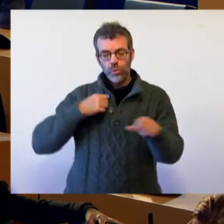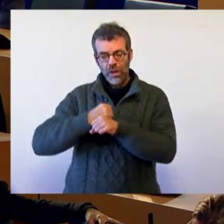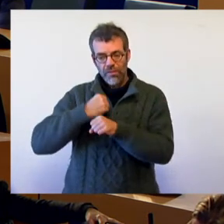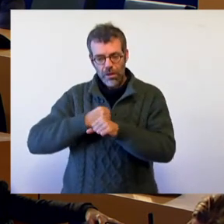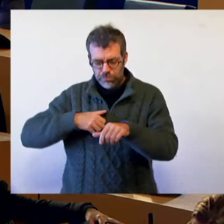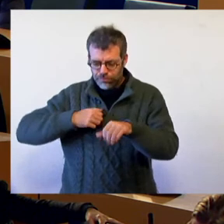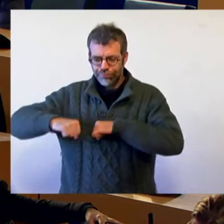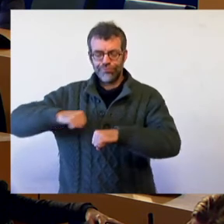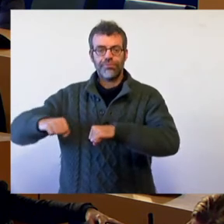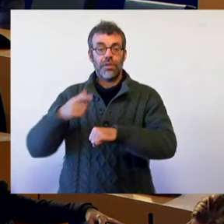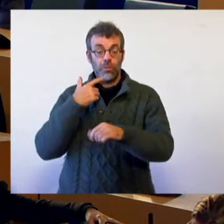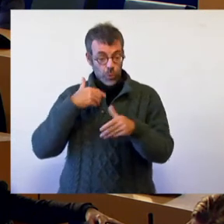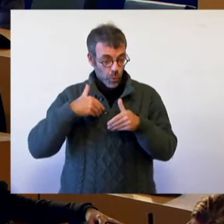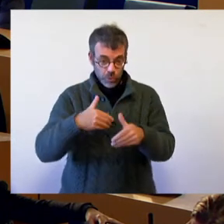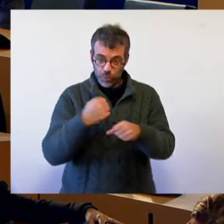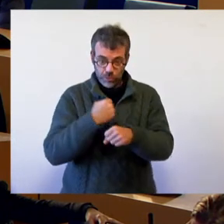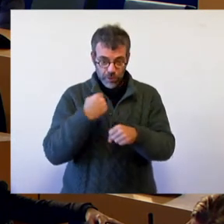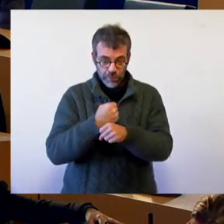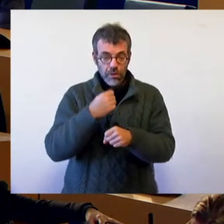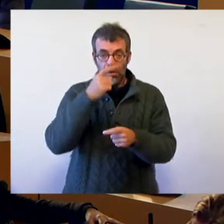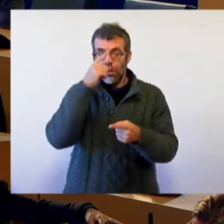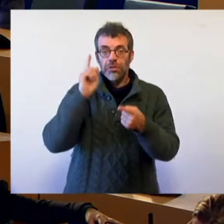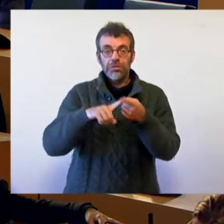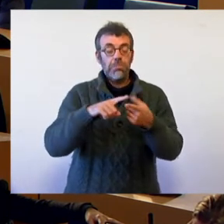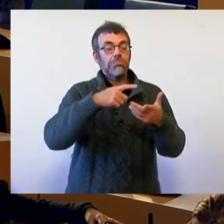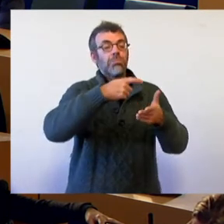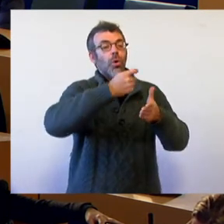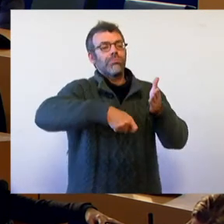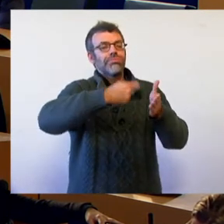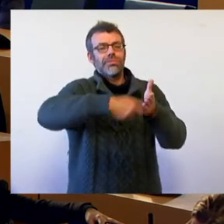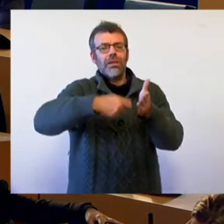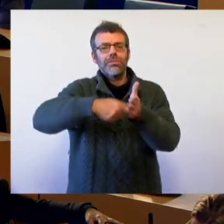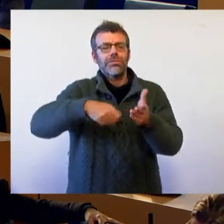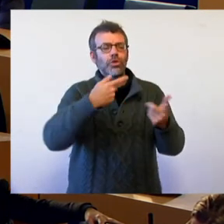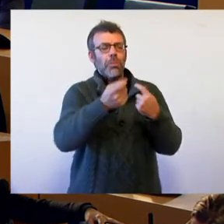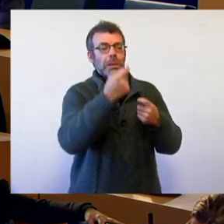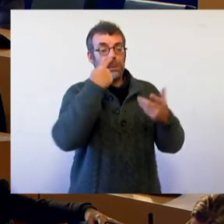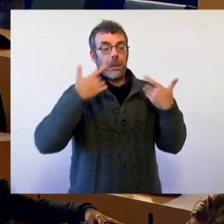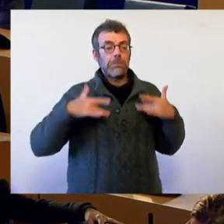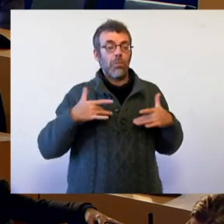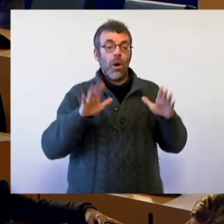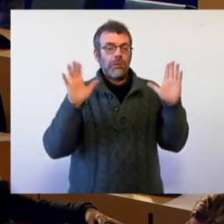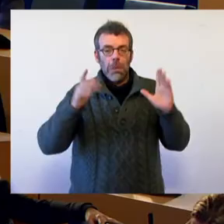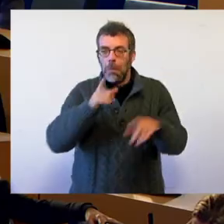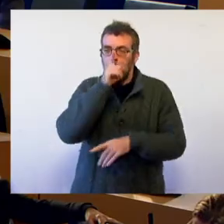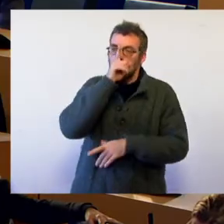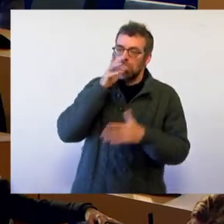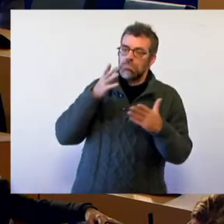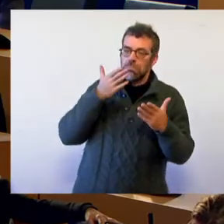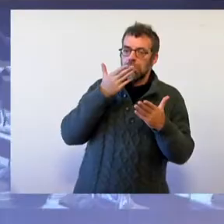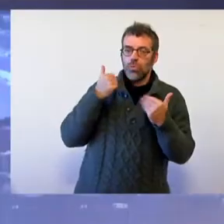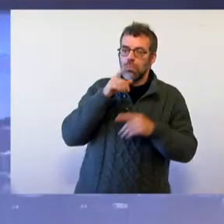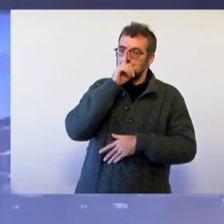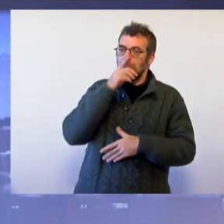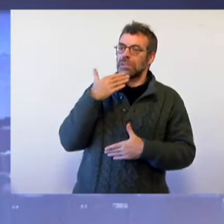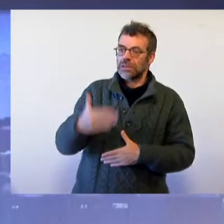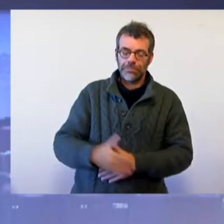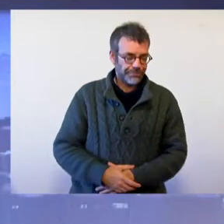ce qui concerne la question des redevances commerciales, ça n'est pas ma responsabilité, je ne m'exprimerai pas sur cette question. Je vous